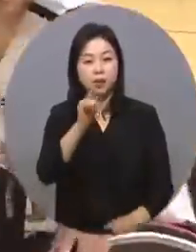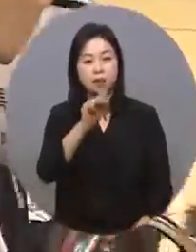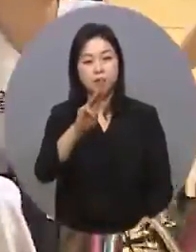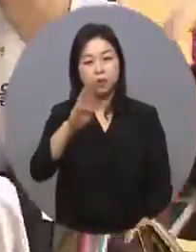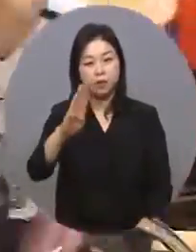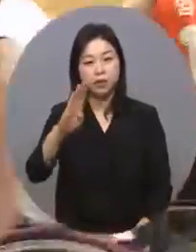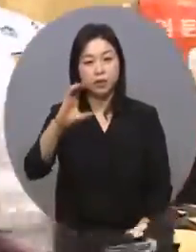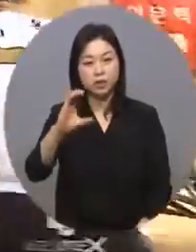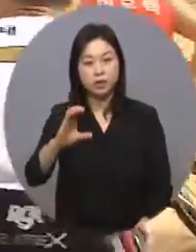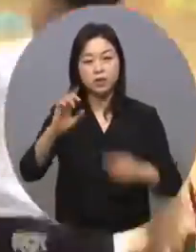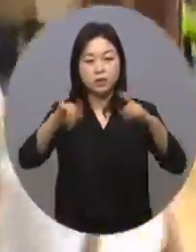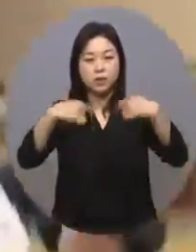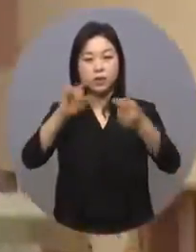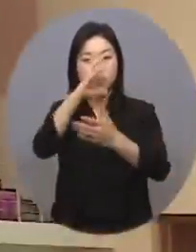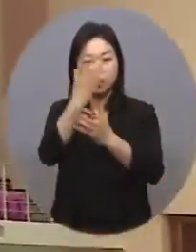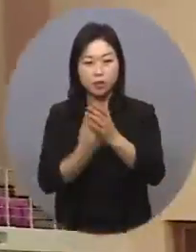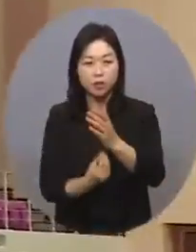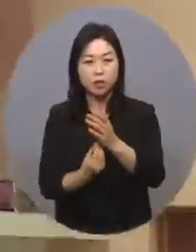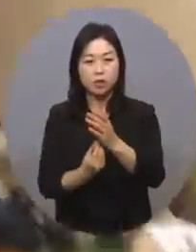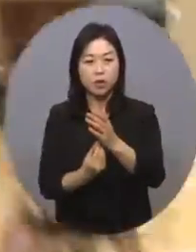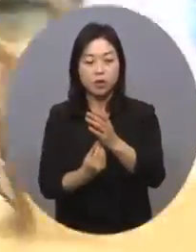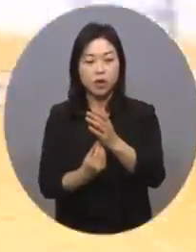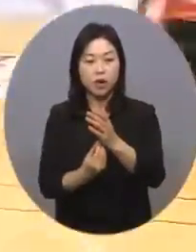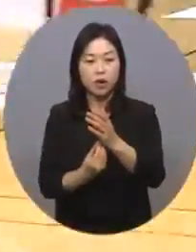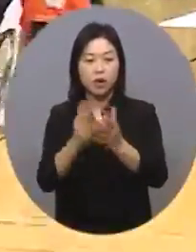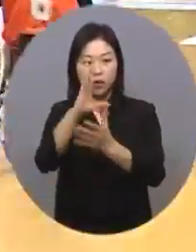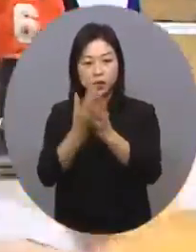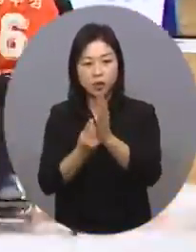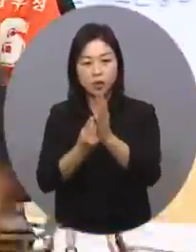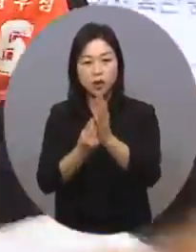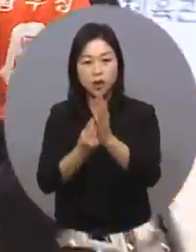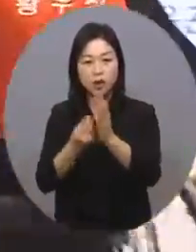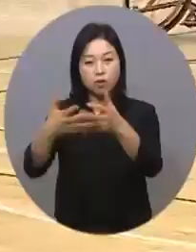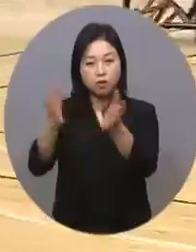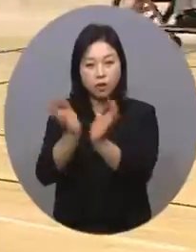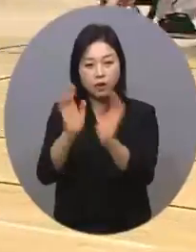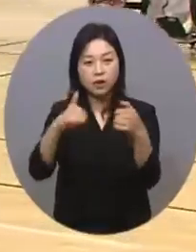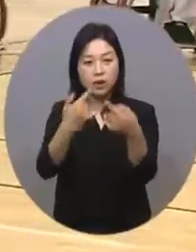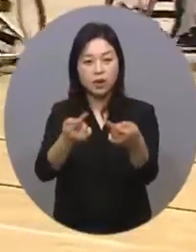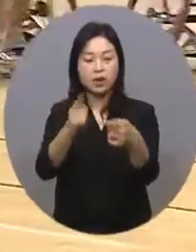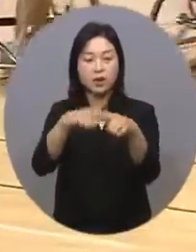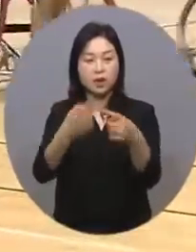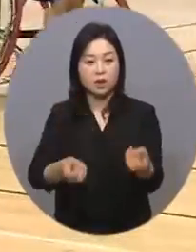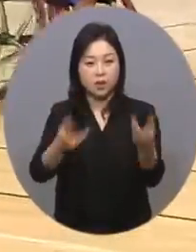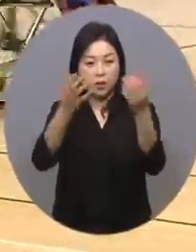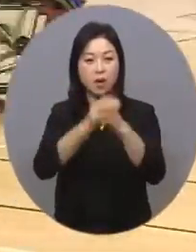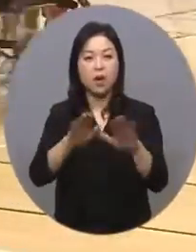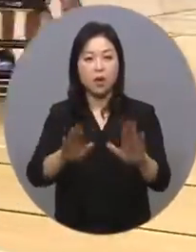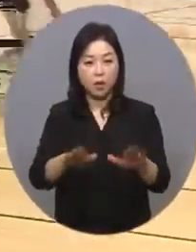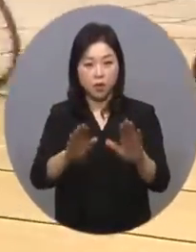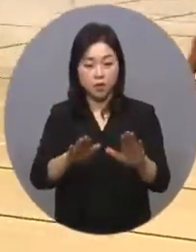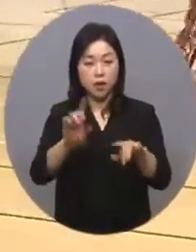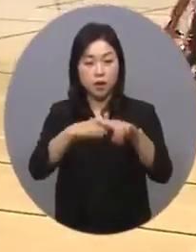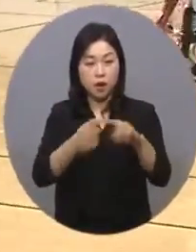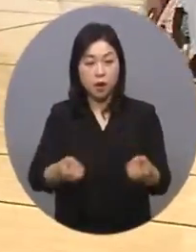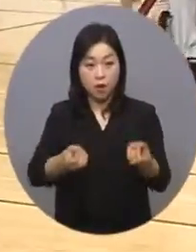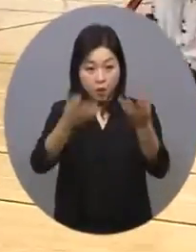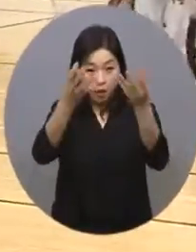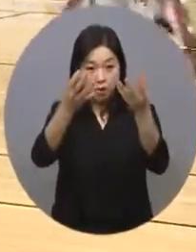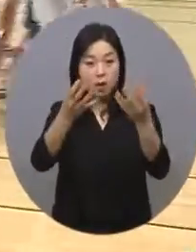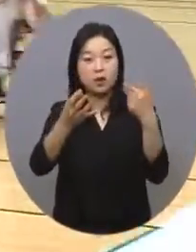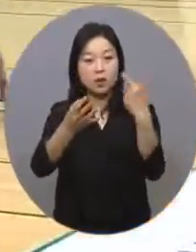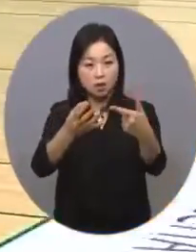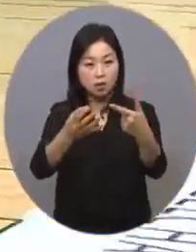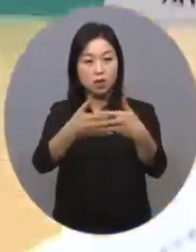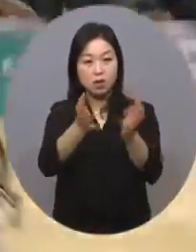KWBL 휠체어 농구리그는 국내 유수의 휠체어 농구 구단이 참가하는 대회로 올해 대회에서는 총 6개 구단이 우승컵을 놓고